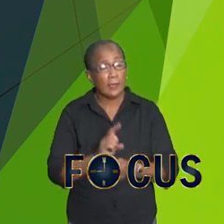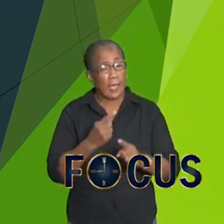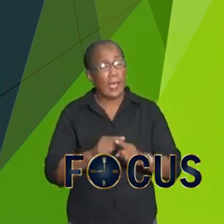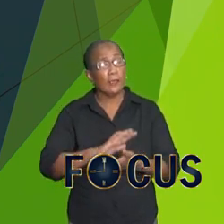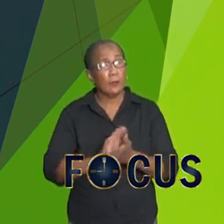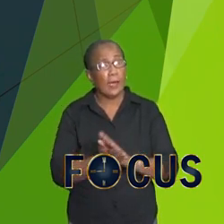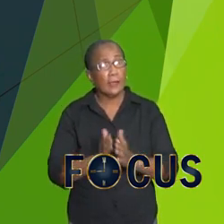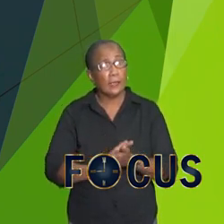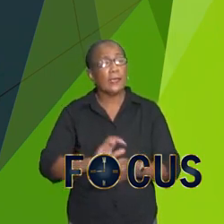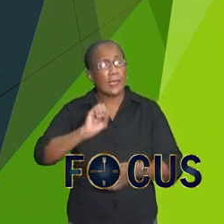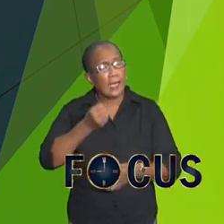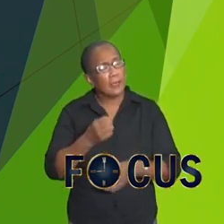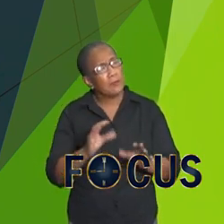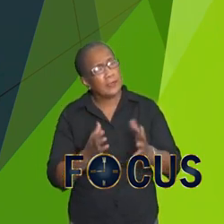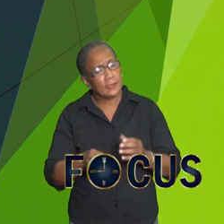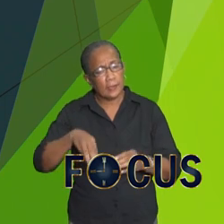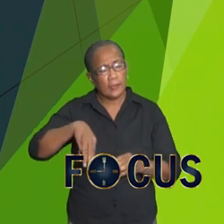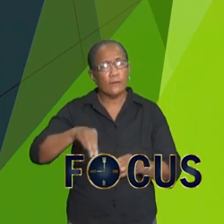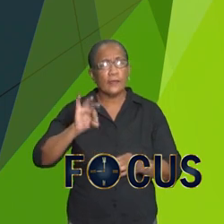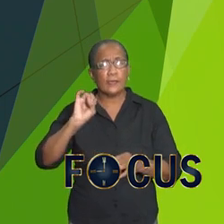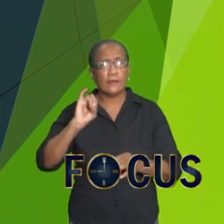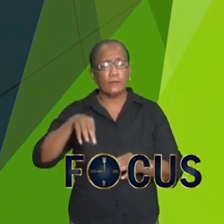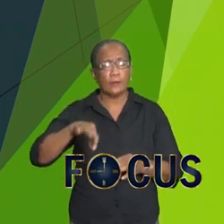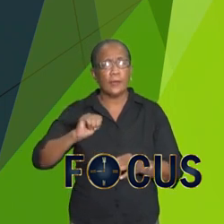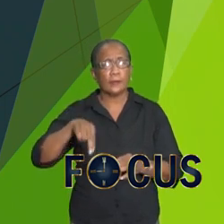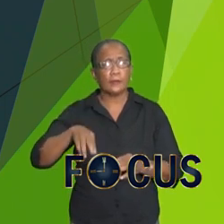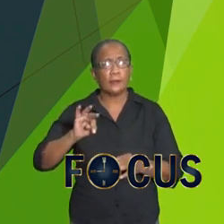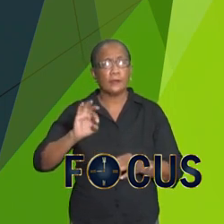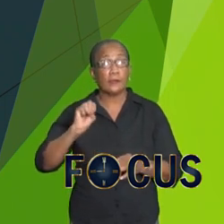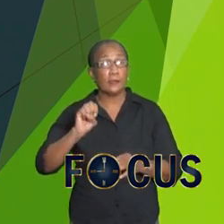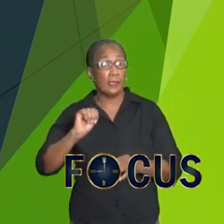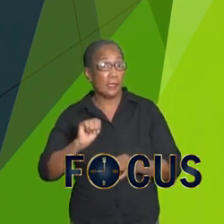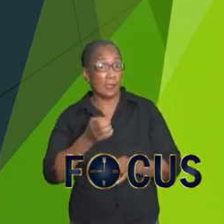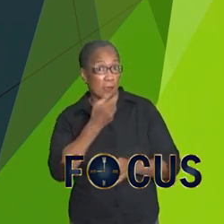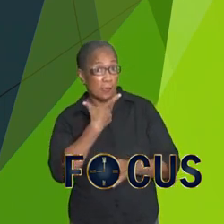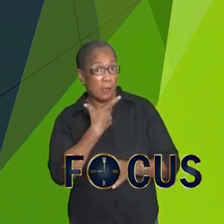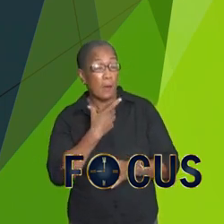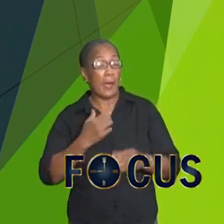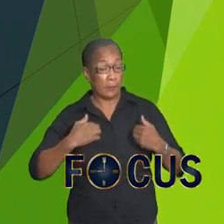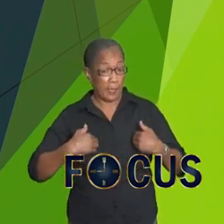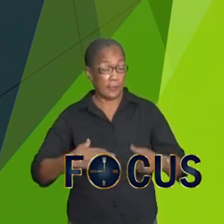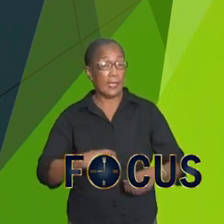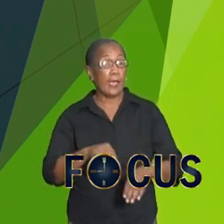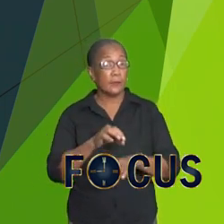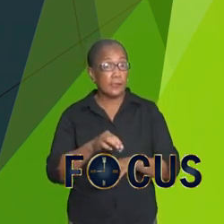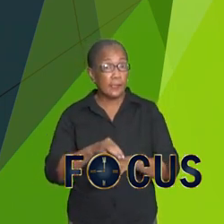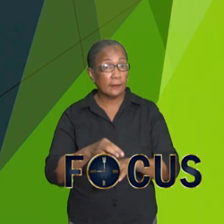zijn ivermectine. Maar we willen nog steeds zoveel mogelijk voorkomen dat mensen ziekte hebben. Het